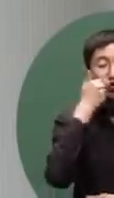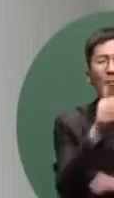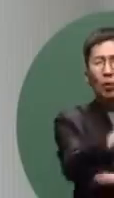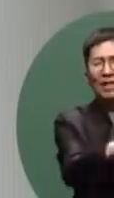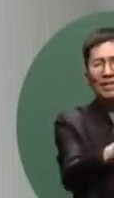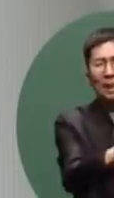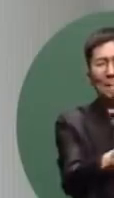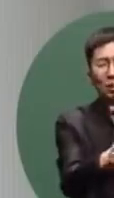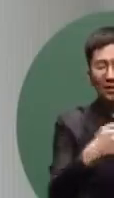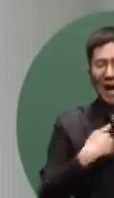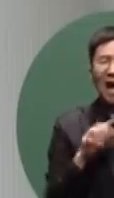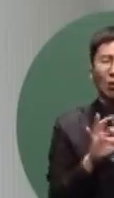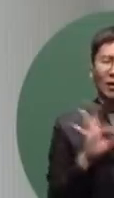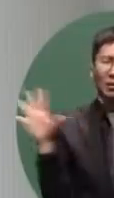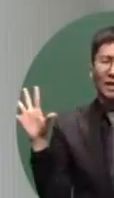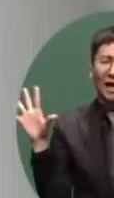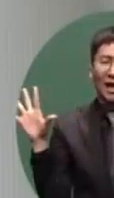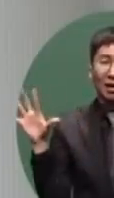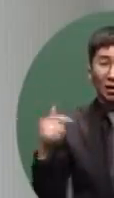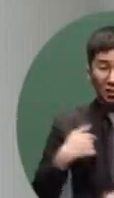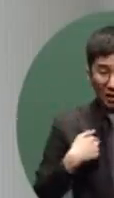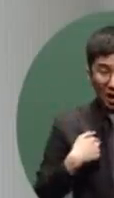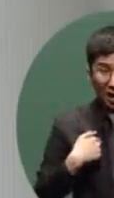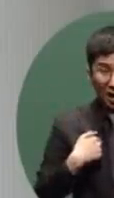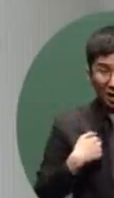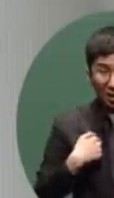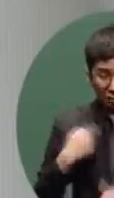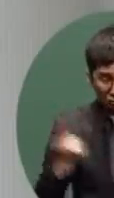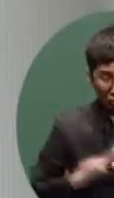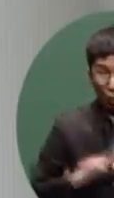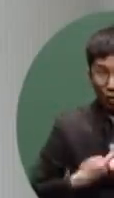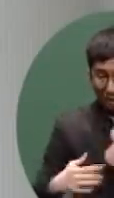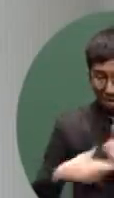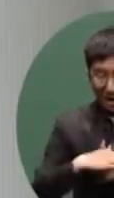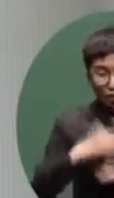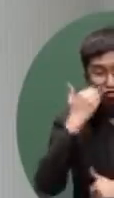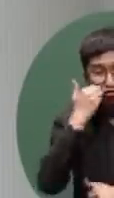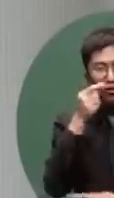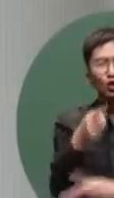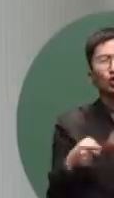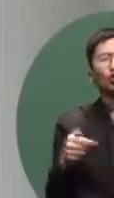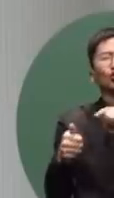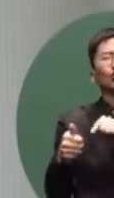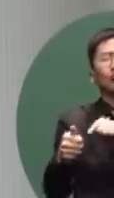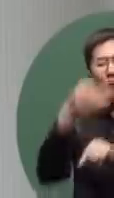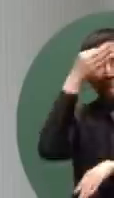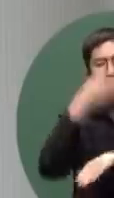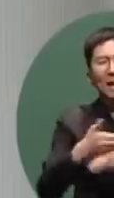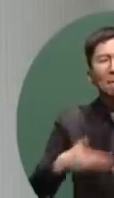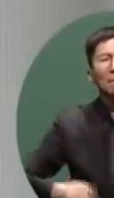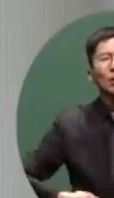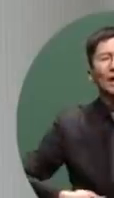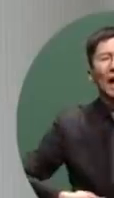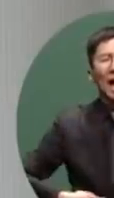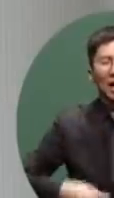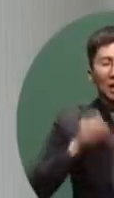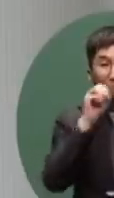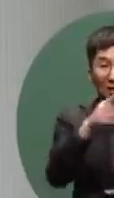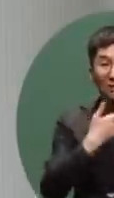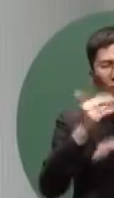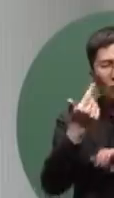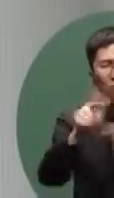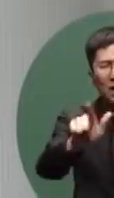하셨는데 나는 아니니 나를 몸통이라고 주장을 한 윤석열 후보는 사과하라 이렇게 말씀을